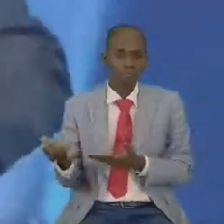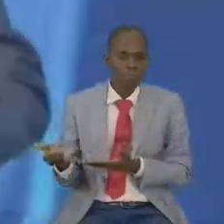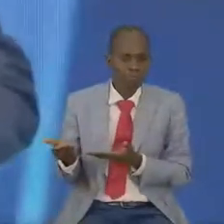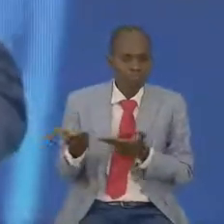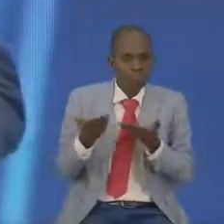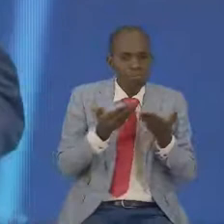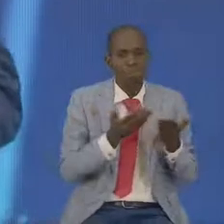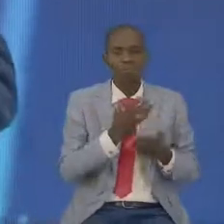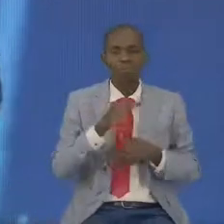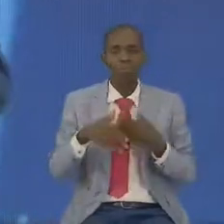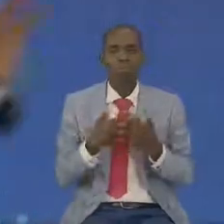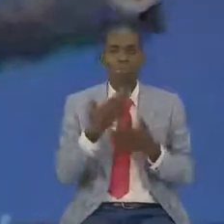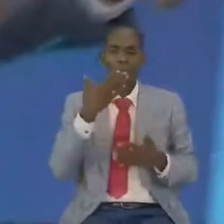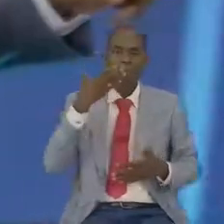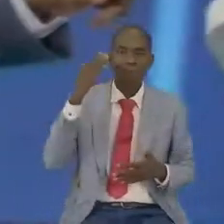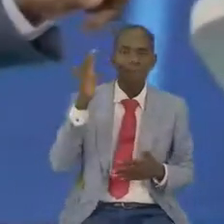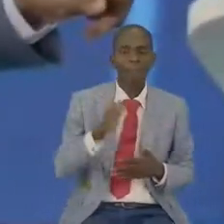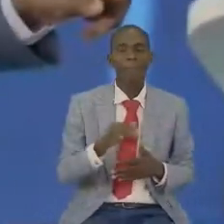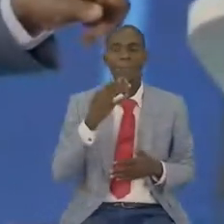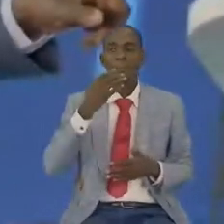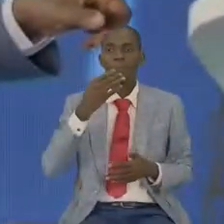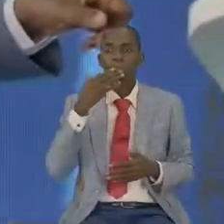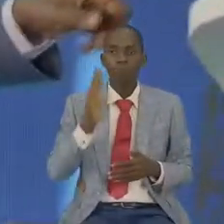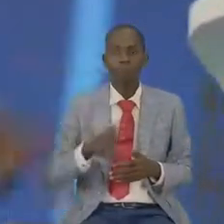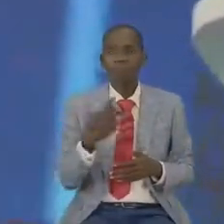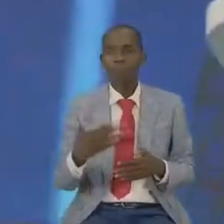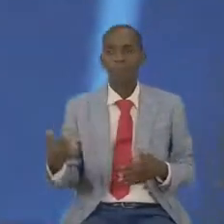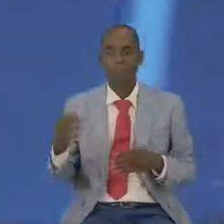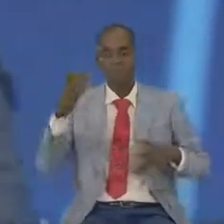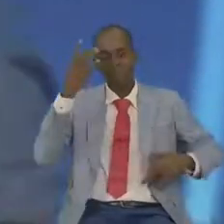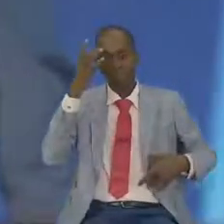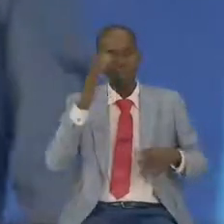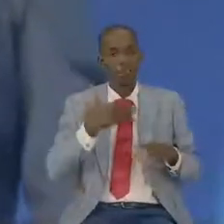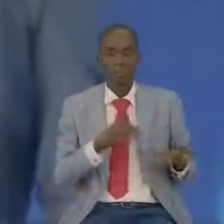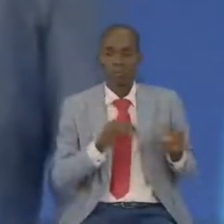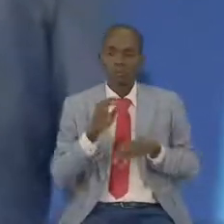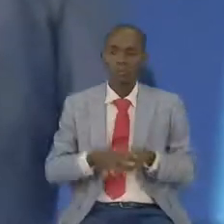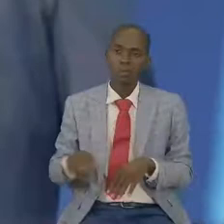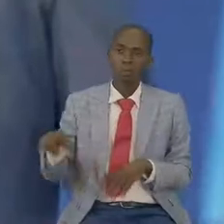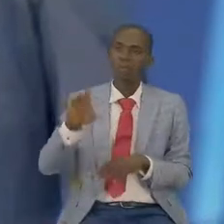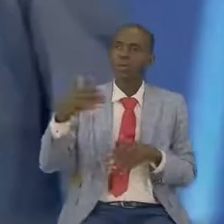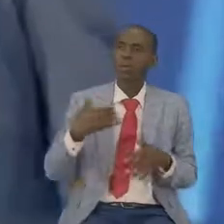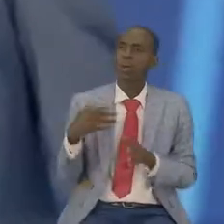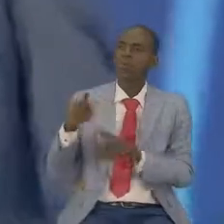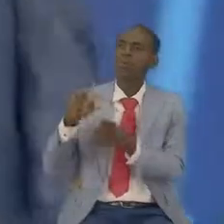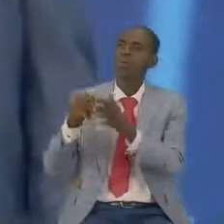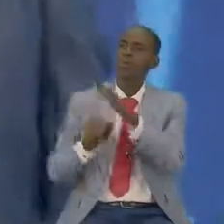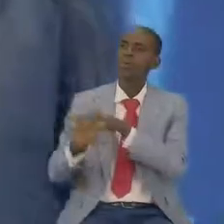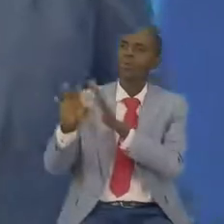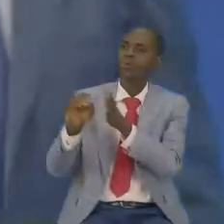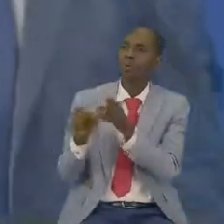porter les mauvaises choses, tes maladies, je ne veux pas les mettre sur eux. Tu as des gens sous ton contrôle, sous